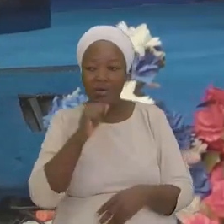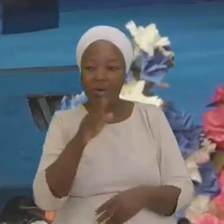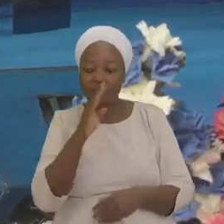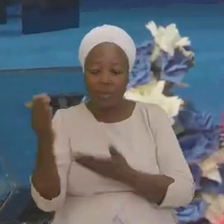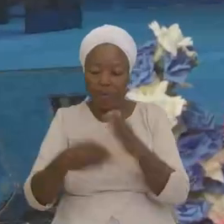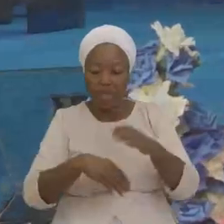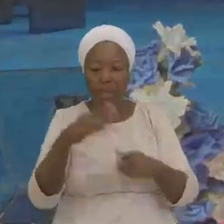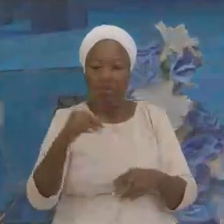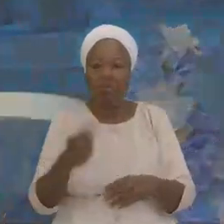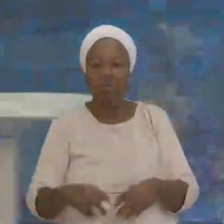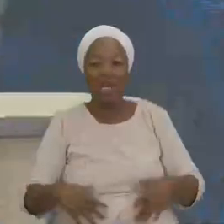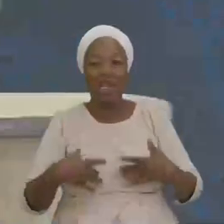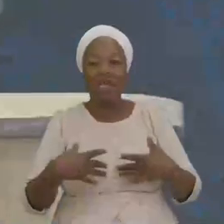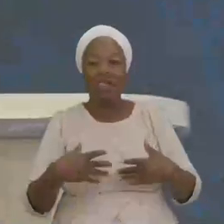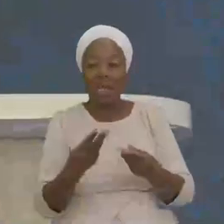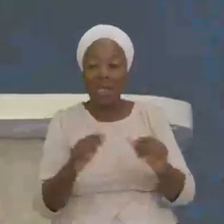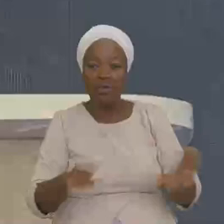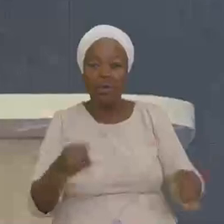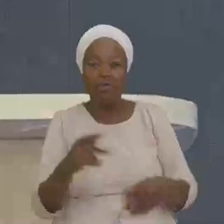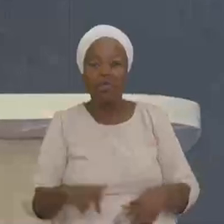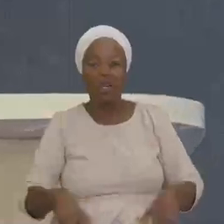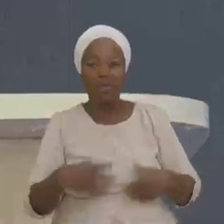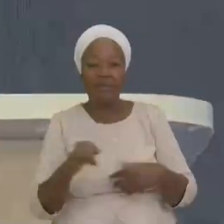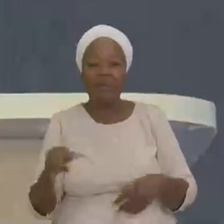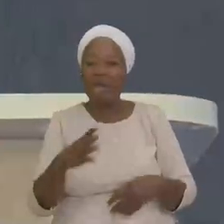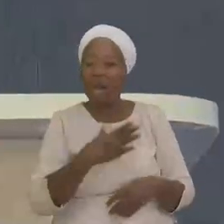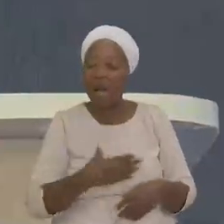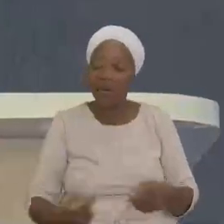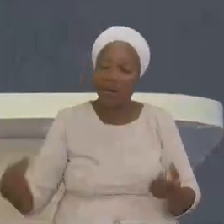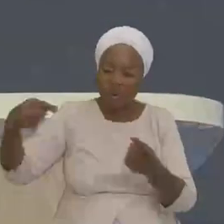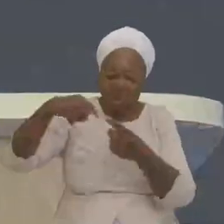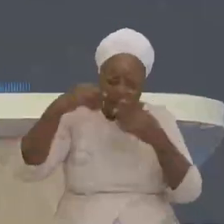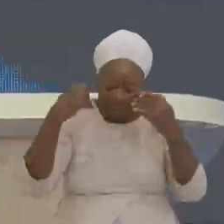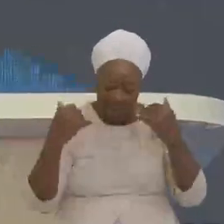Leurs noms n'ont pas pu effacer la terre des vivants.